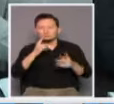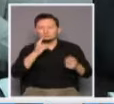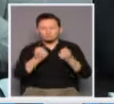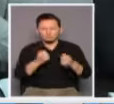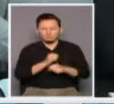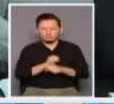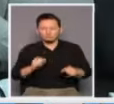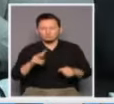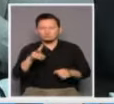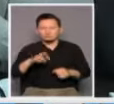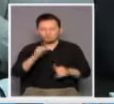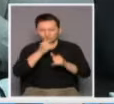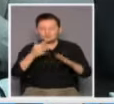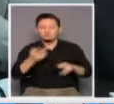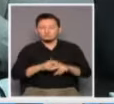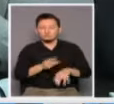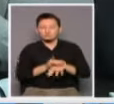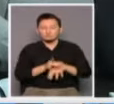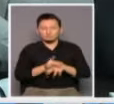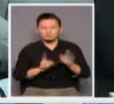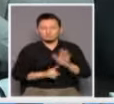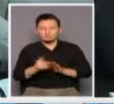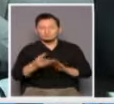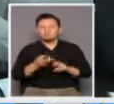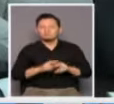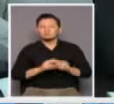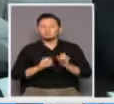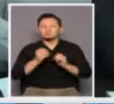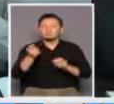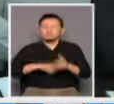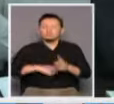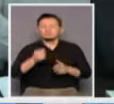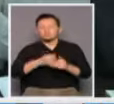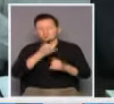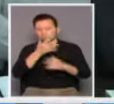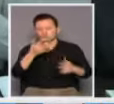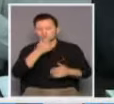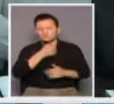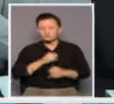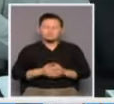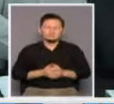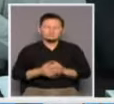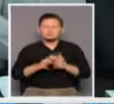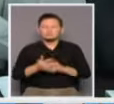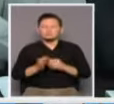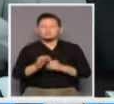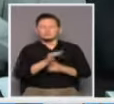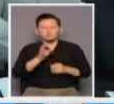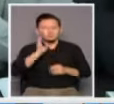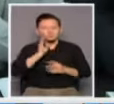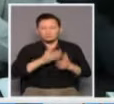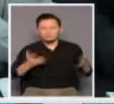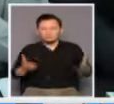Енді сағатпен берген кесірмен қазір екінші ауыл, айта берейін, шеткі ауылдарымыз сусыз отыр.